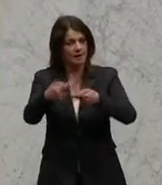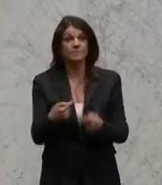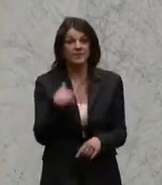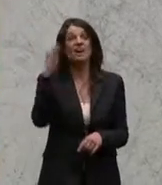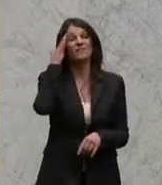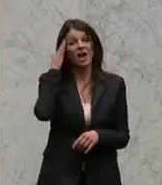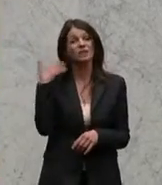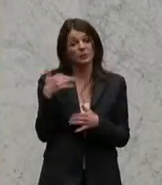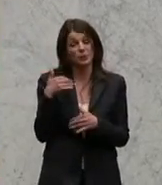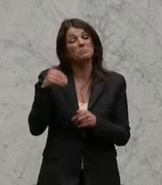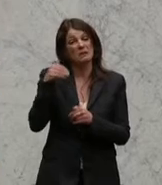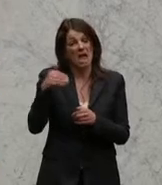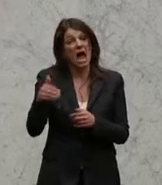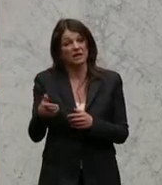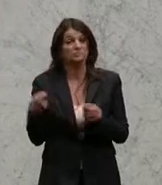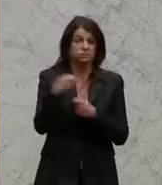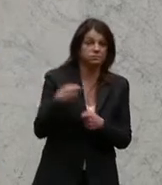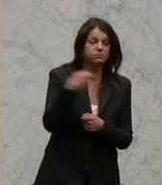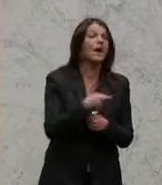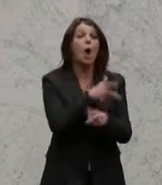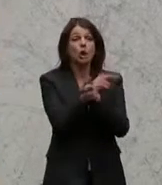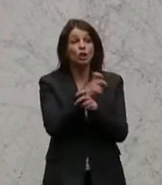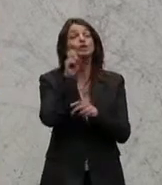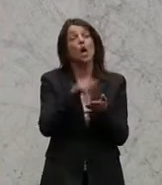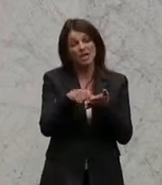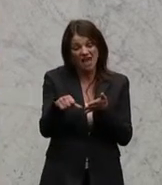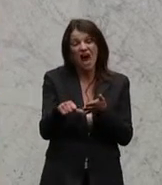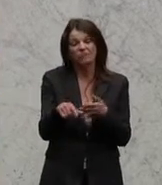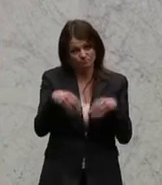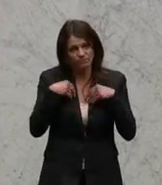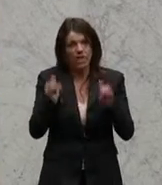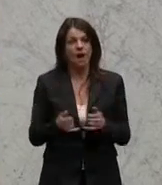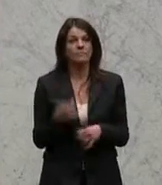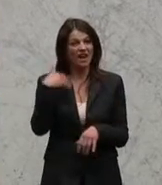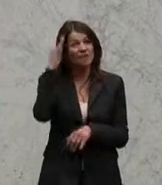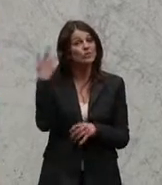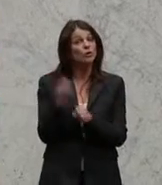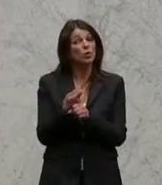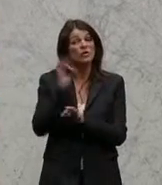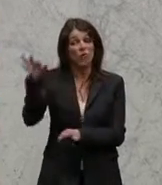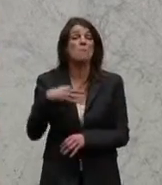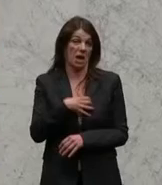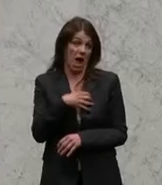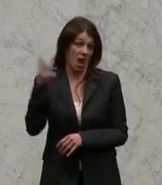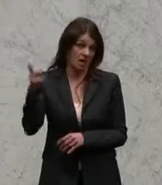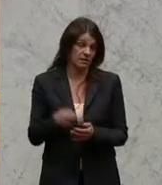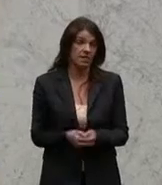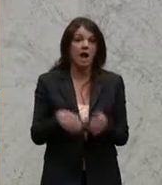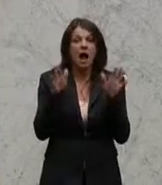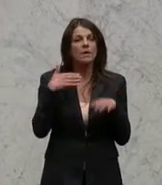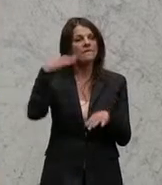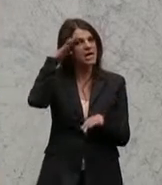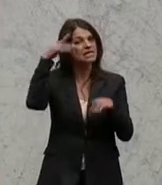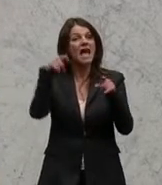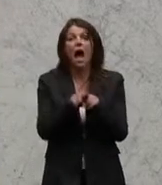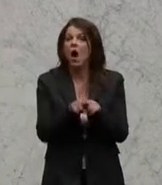Milliarden hineingebracht hat, der österreichische Steuerzahler. Wir wissen auch, was den Bayern das gekostet hat. Aber wir wissen